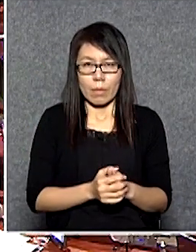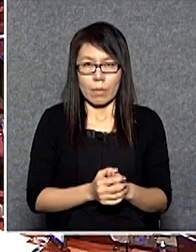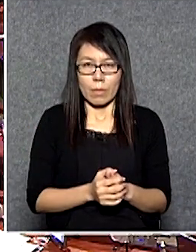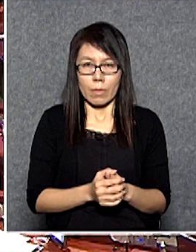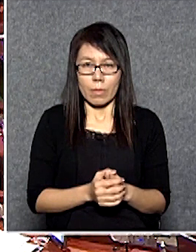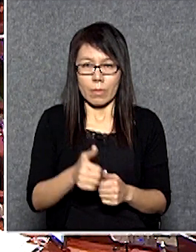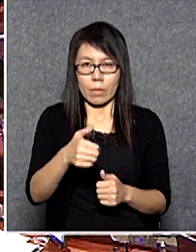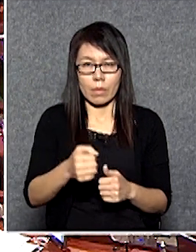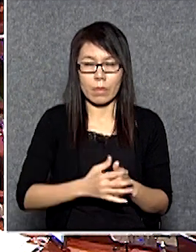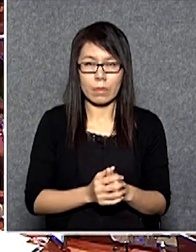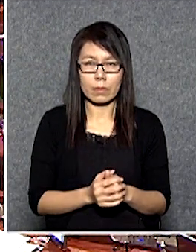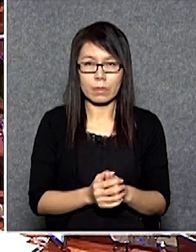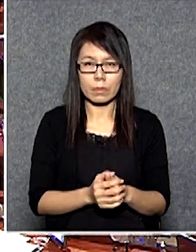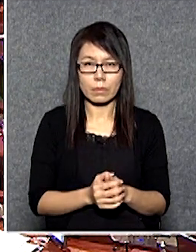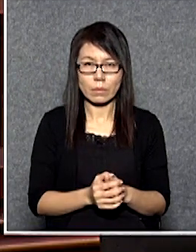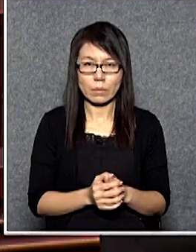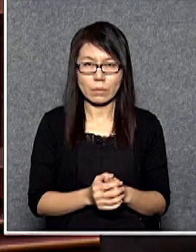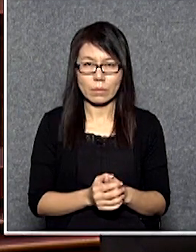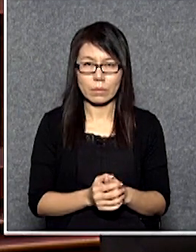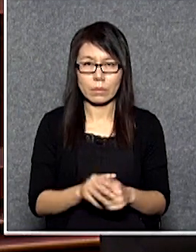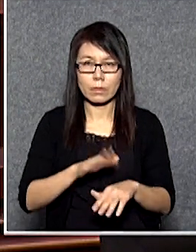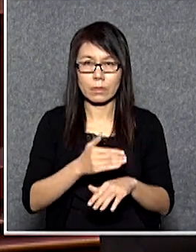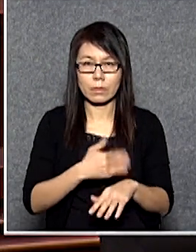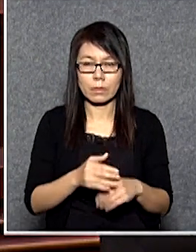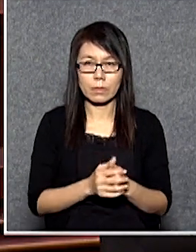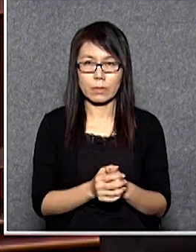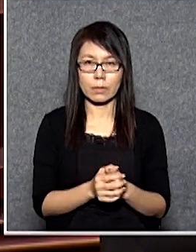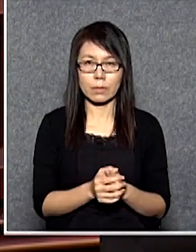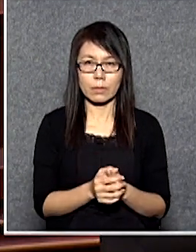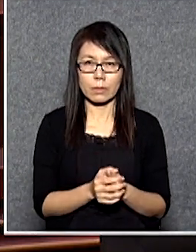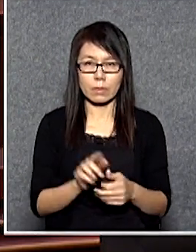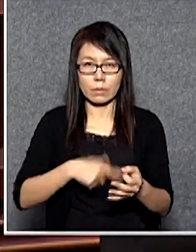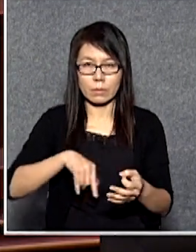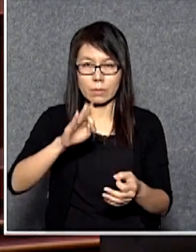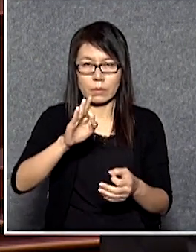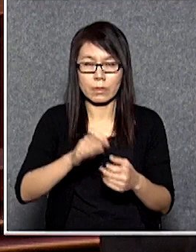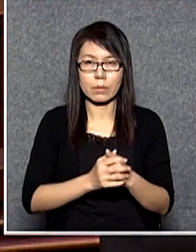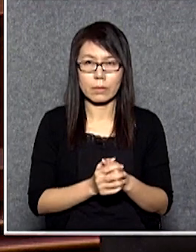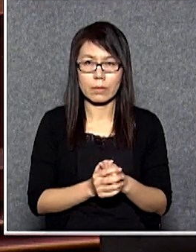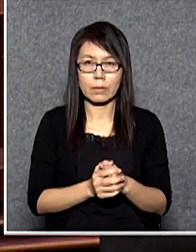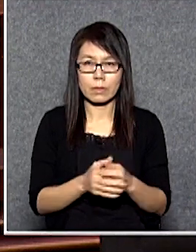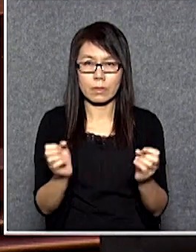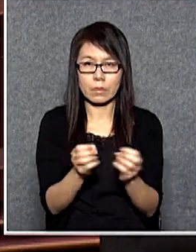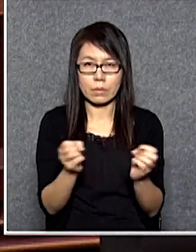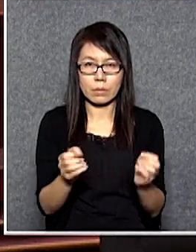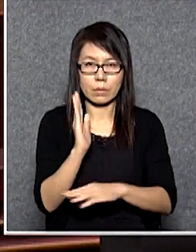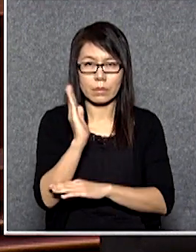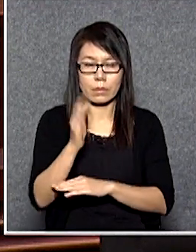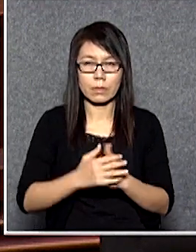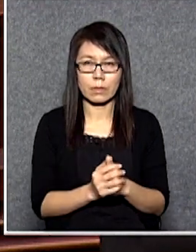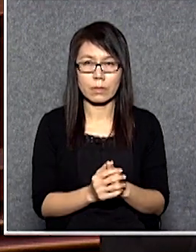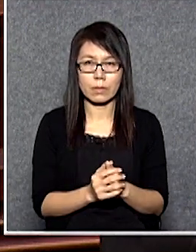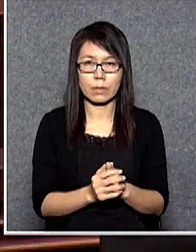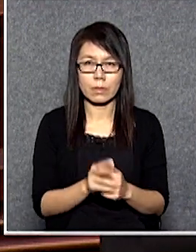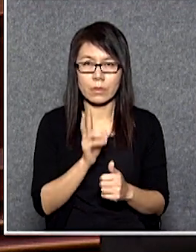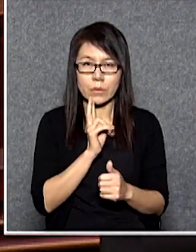多謝主席。剛才范國威議員咧喺會上嘅發言咧，似